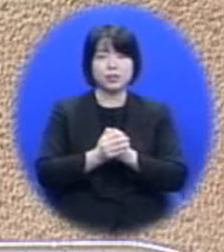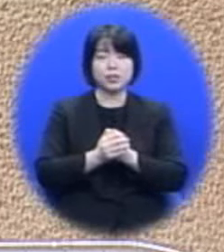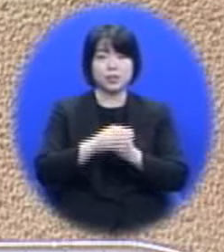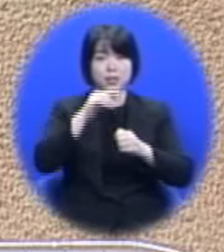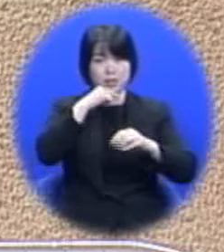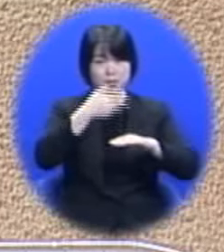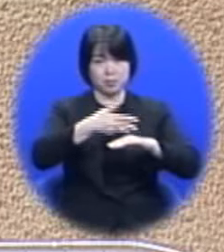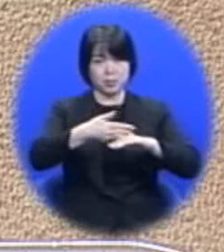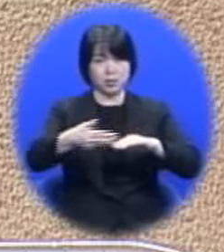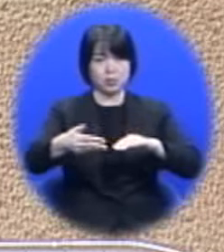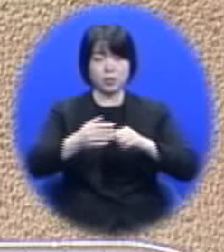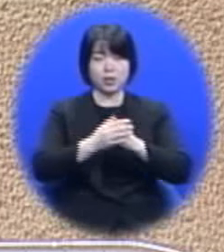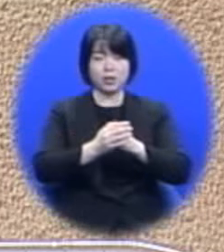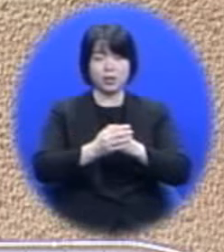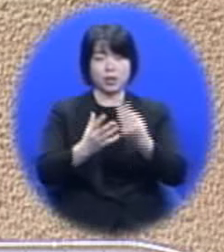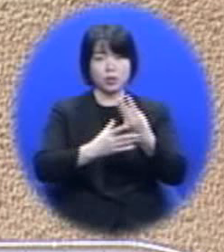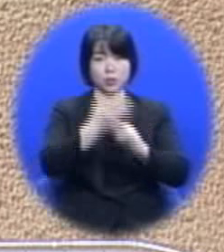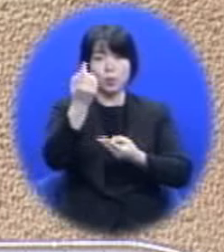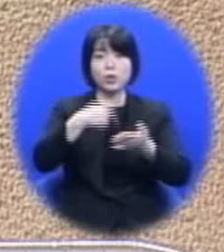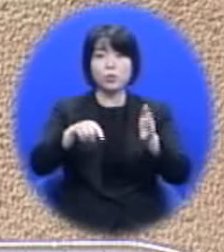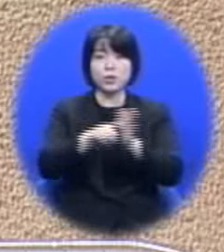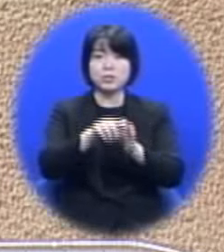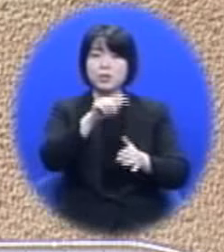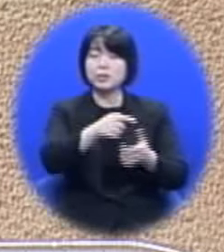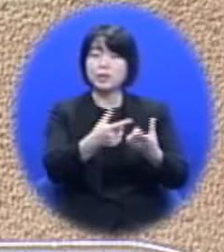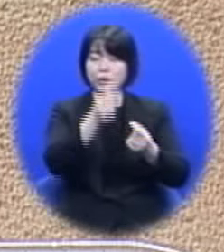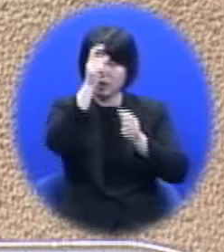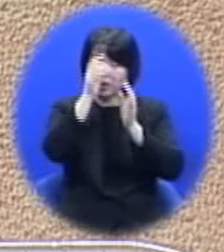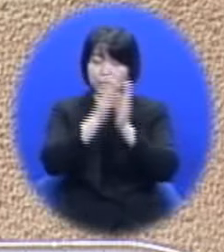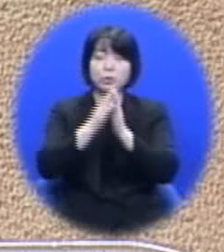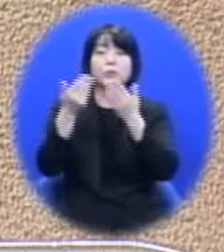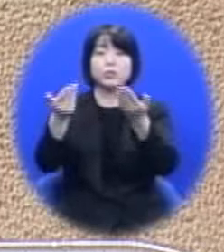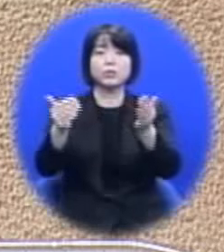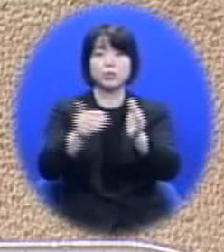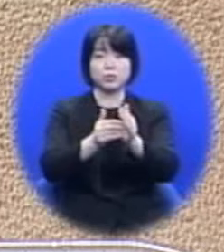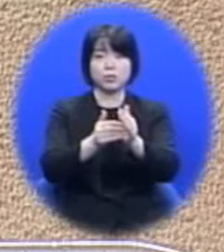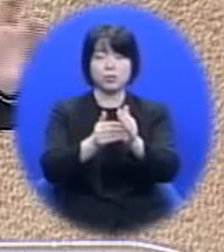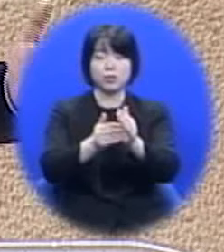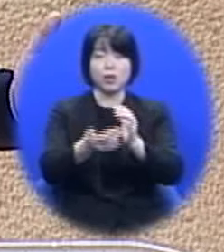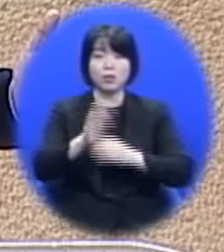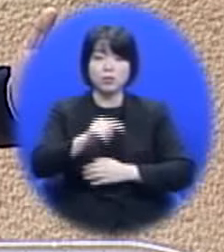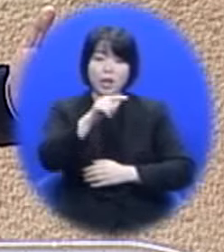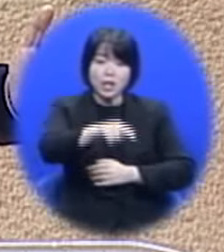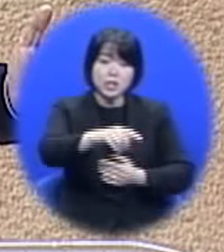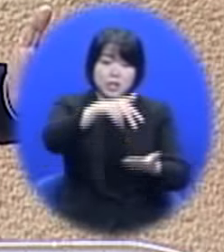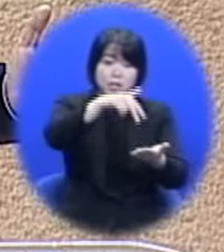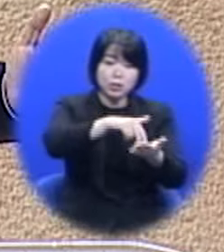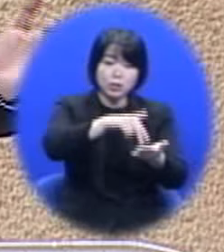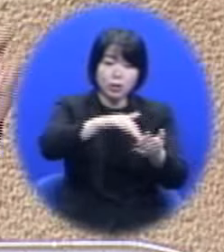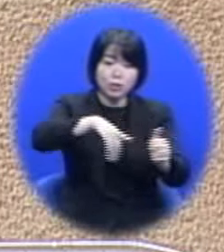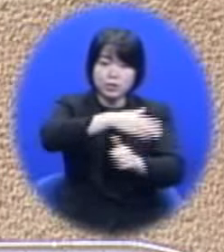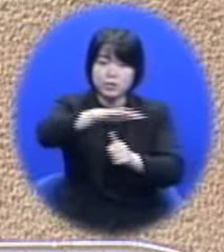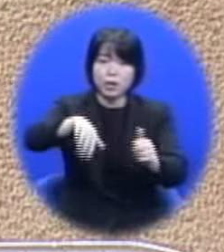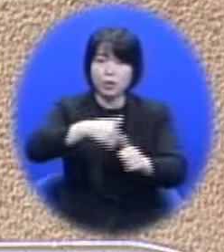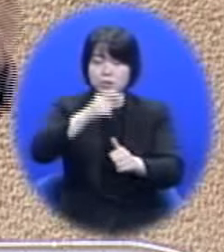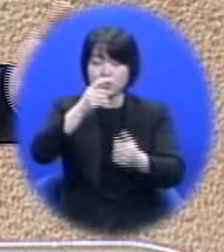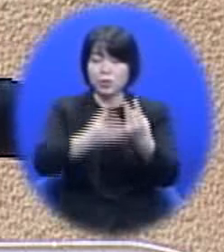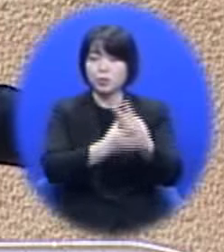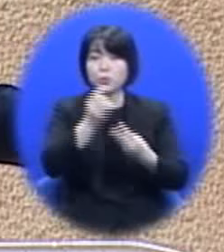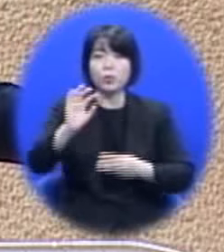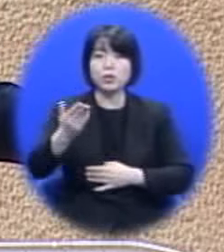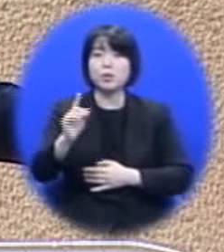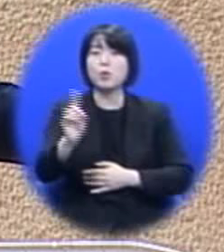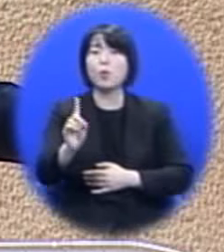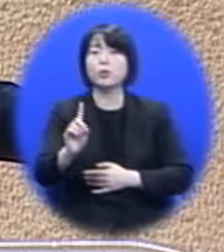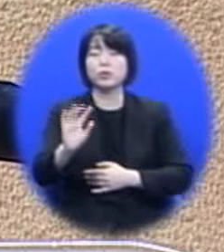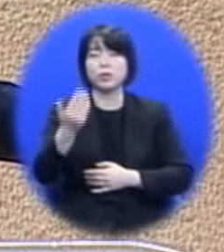민족의 통일을 위해서 그렇게 기도했어요. 이 상태에서 어떻게 통일이 돼요? 통일이 되면 또 어떻게